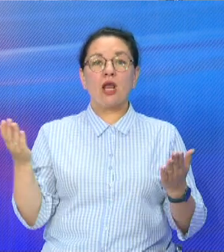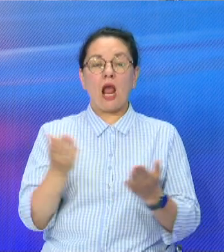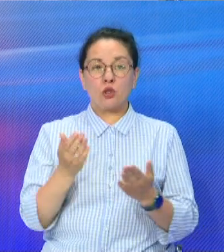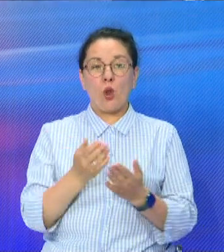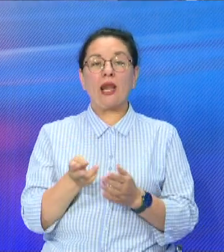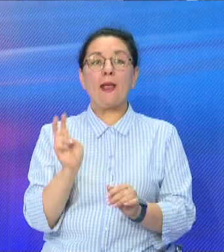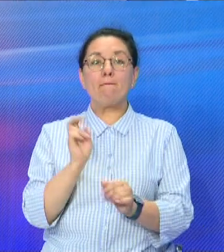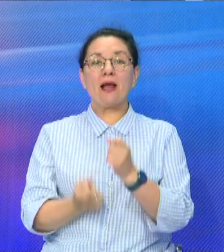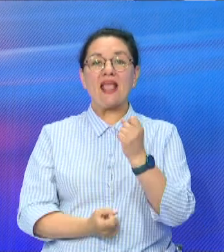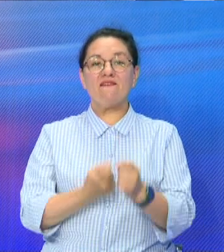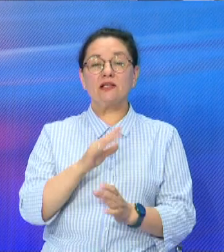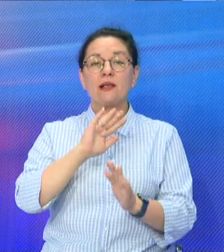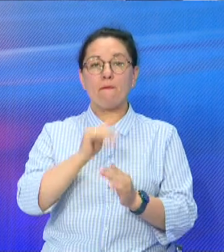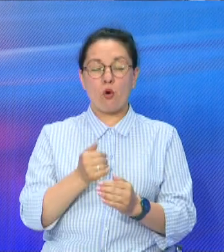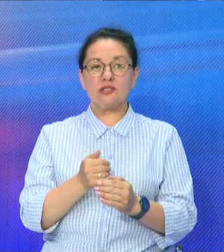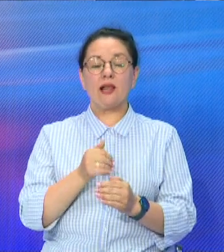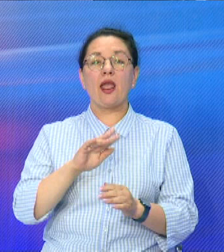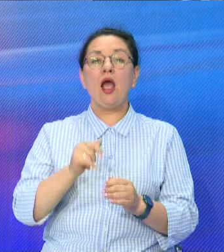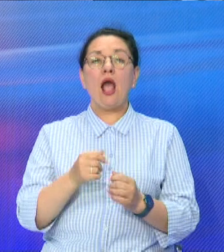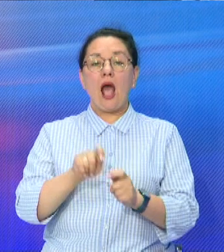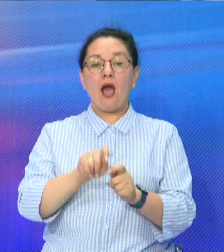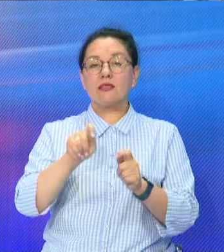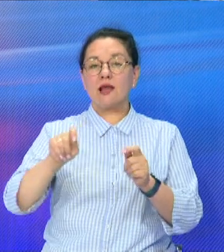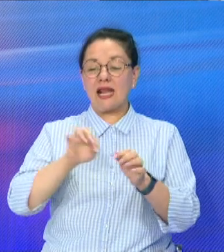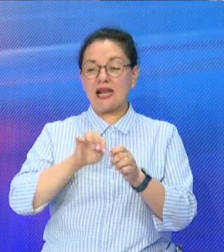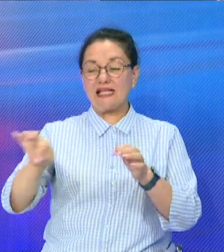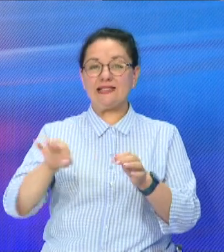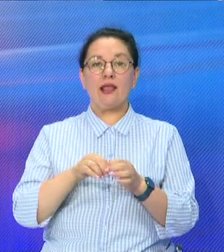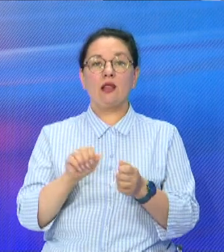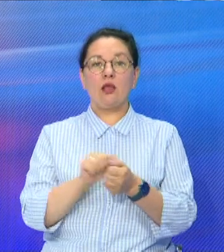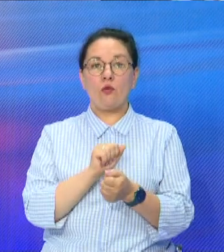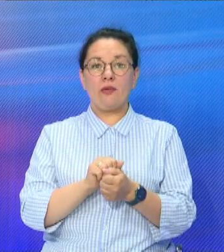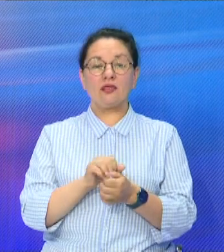вскрытия пакета с педагогическими тестами аудиторию не допускается